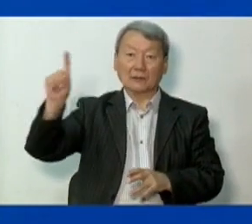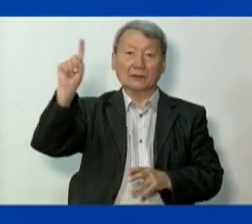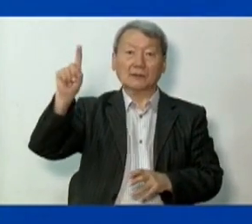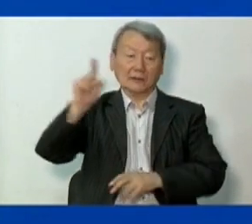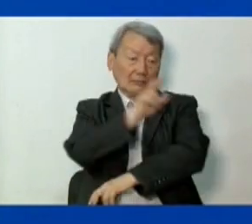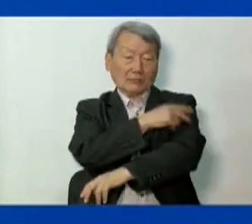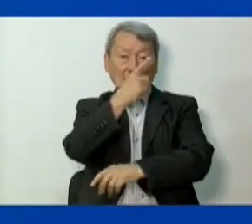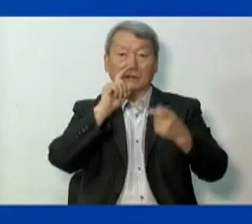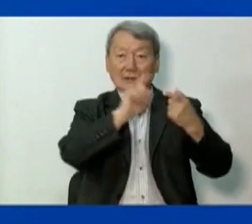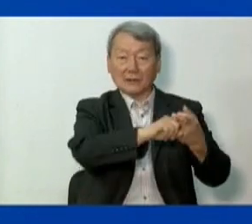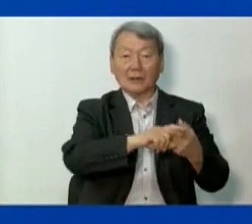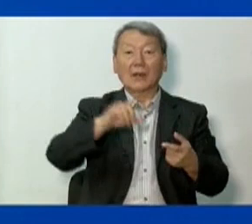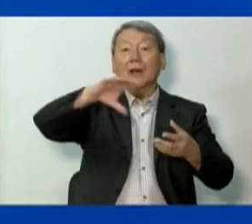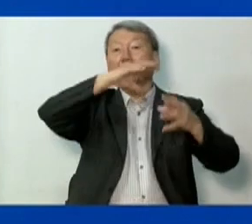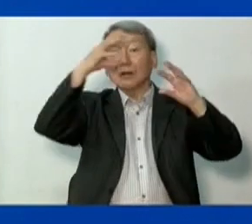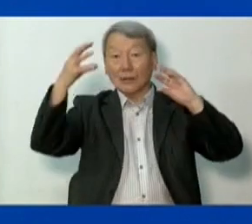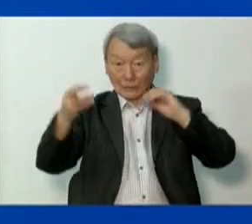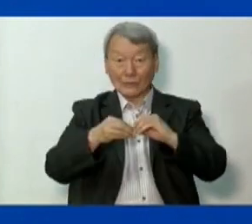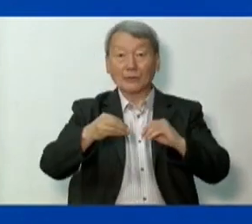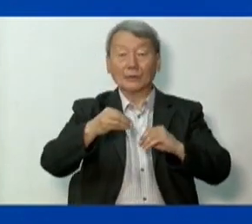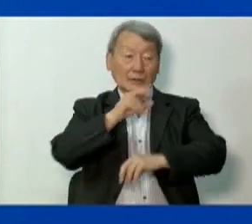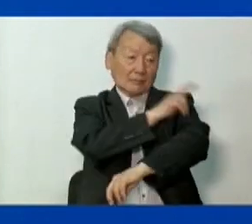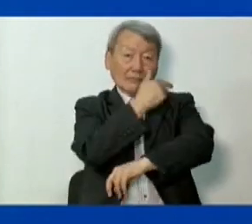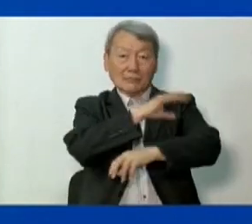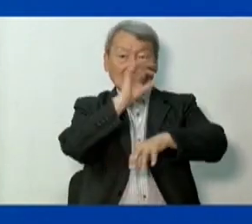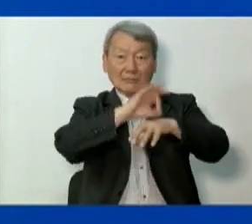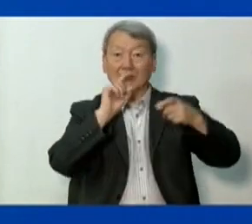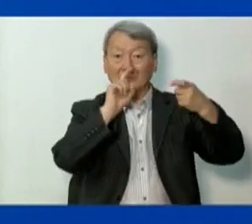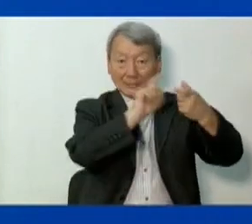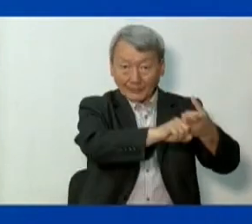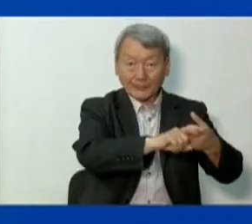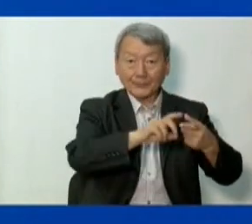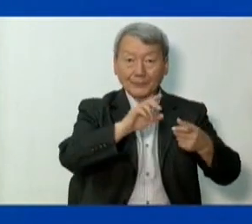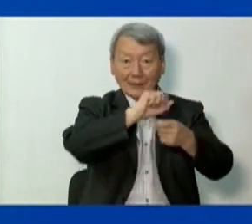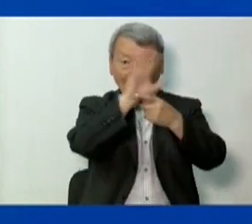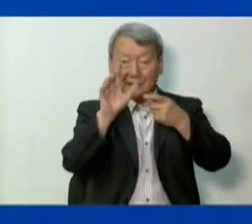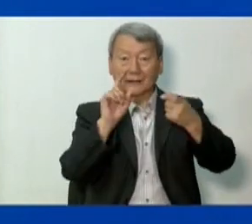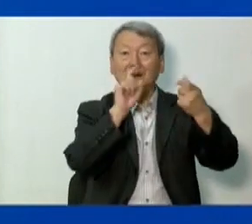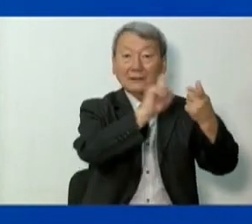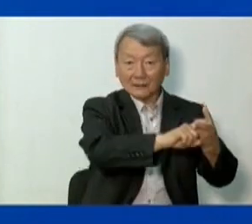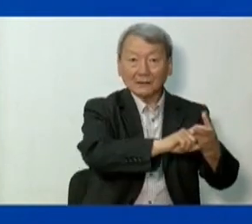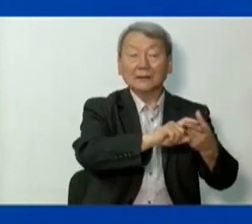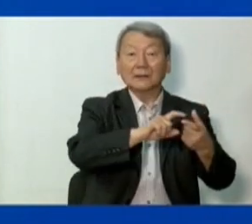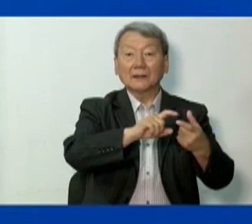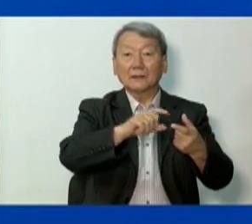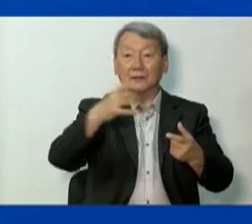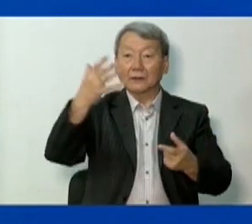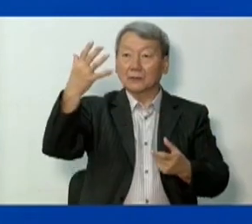1. Жалпы медициналык кызматкерлердин коронавирус оорусуна чалдыккандардын